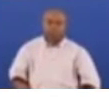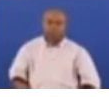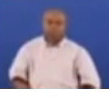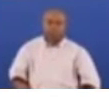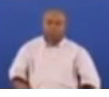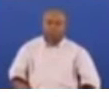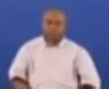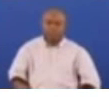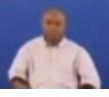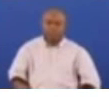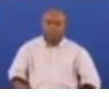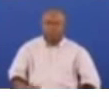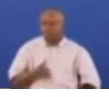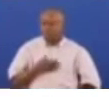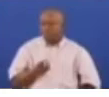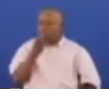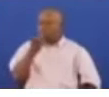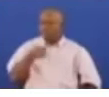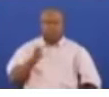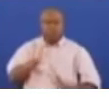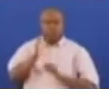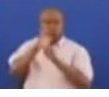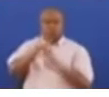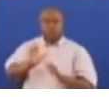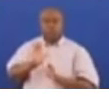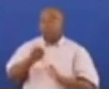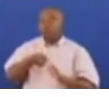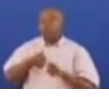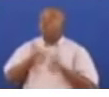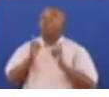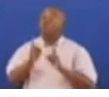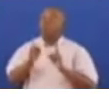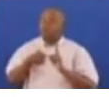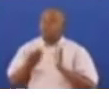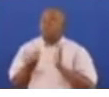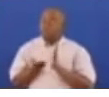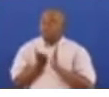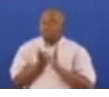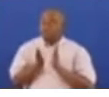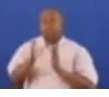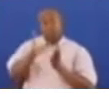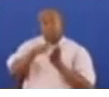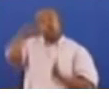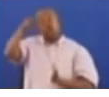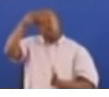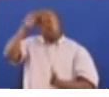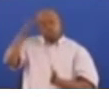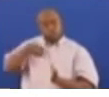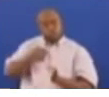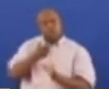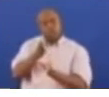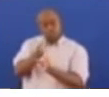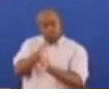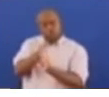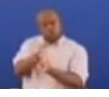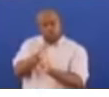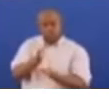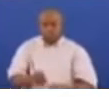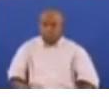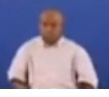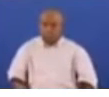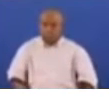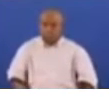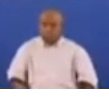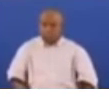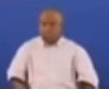hivyo kwa maana kwamba namtukana au ni mimi mwalimu, na saikolojia ni somo ambalo tunafundisha. Sometimes mtu